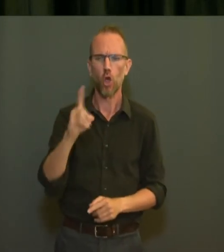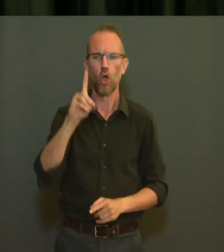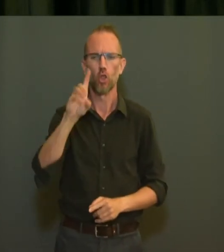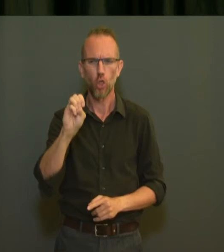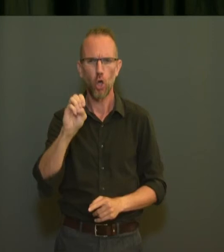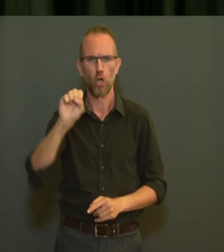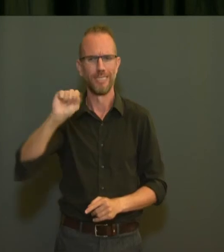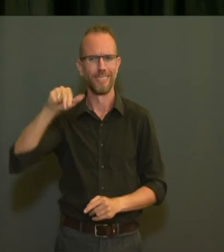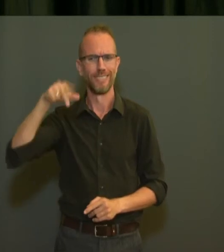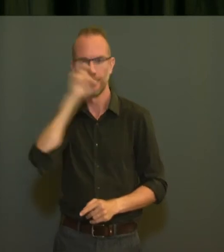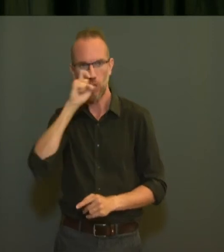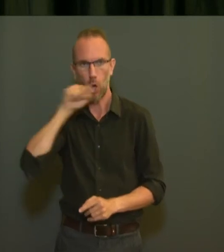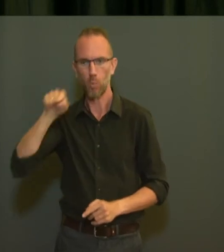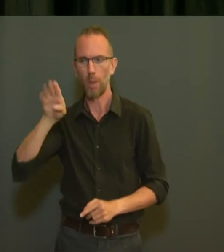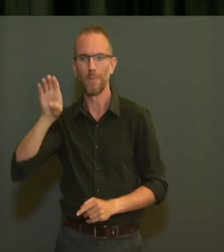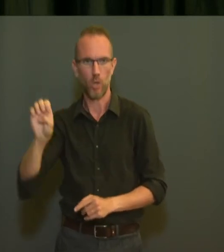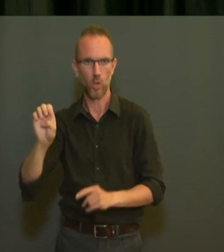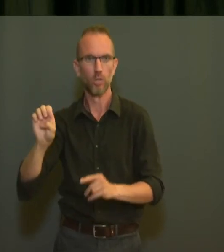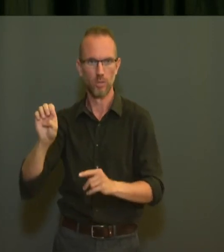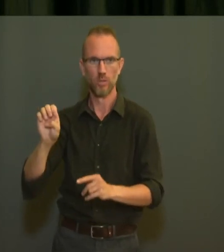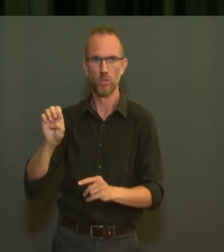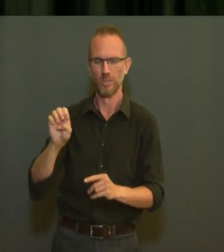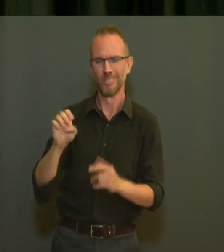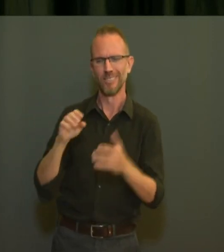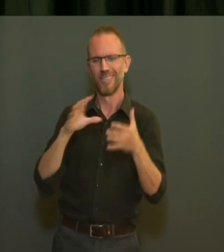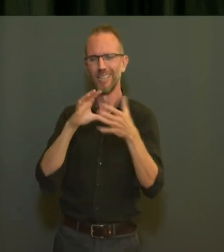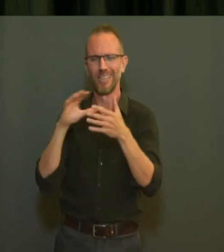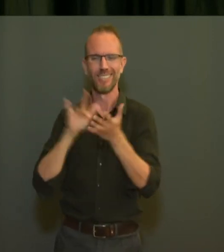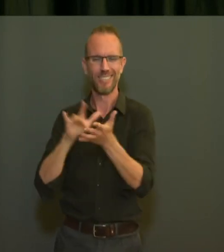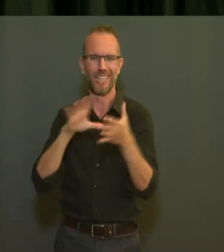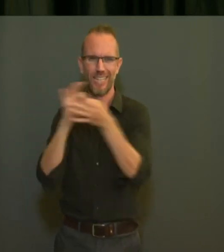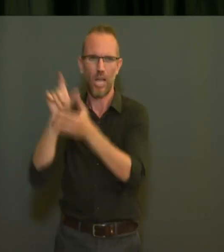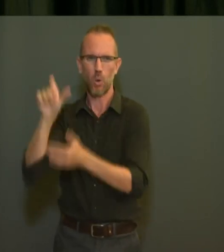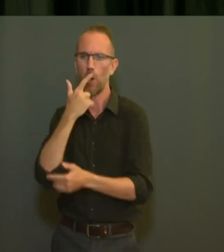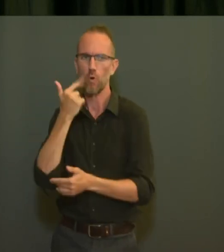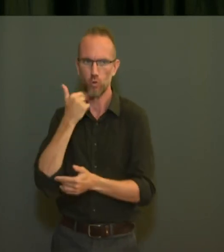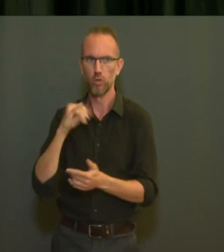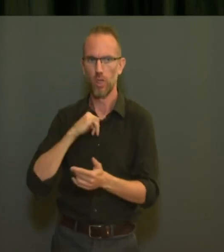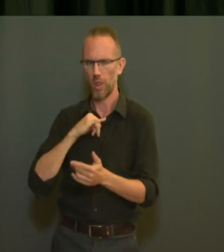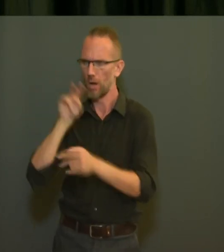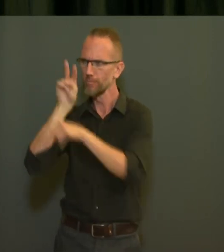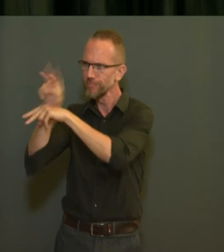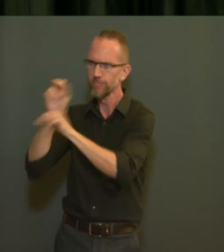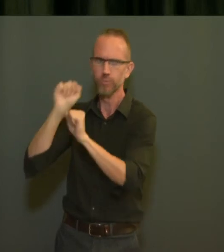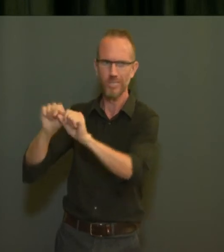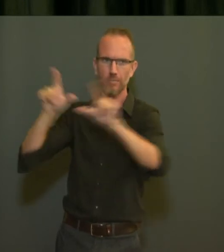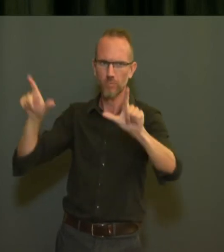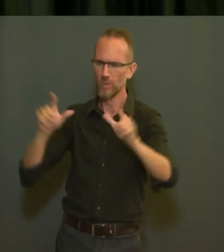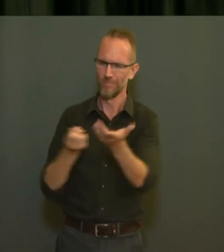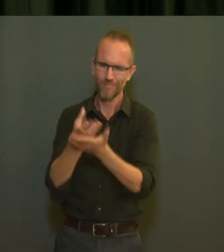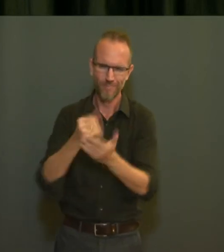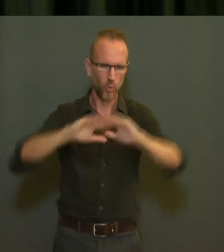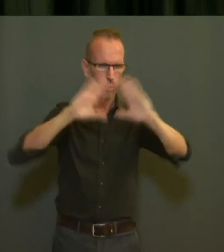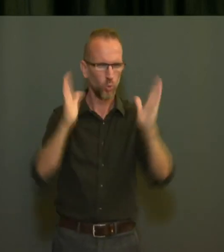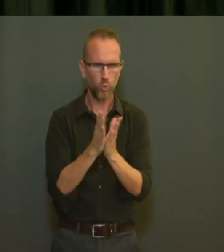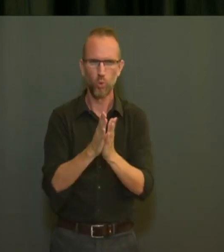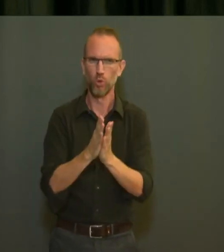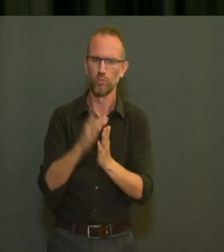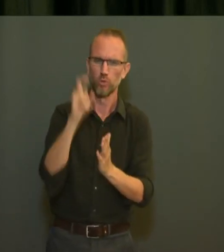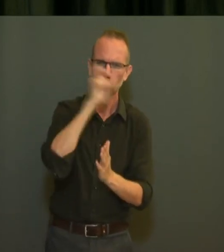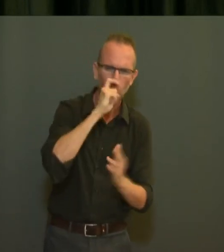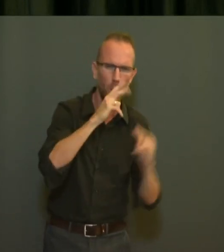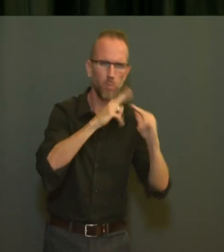sang, toutes les informations sur don de sang, de plasma, de plaquettes et la manière de procéder pour pouvoir effectuer votre don.